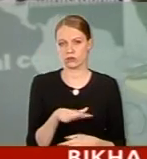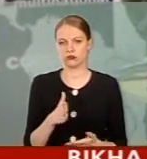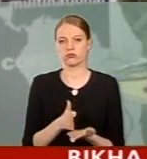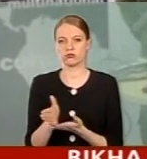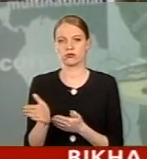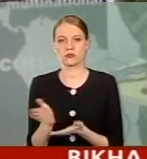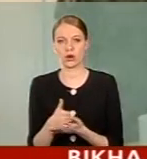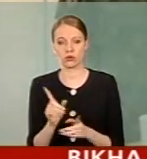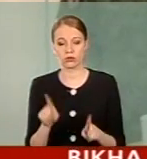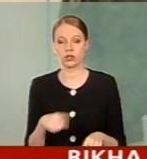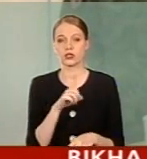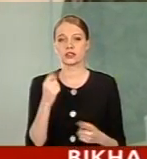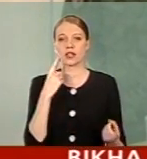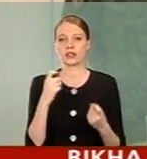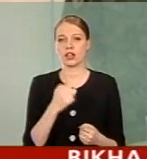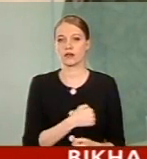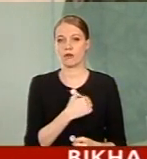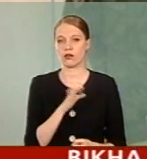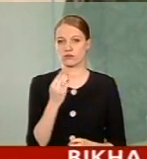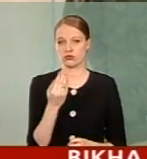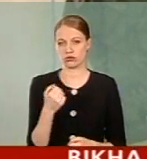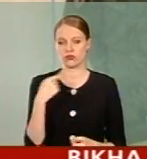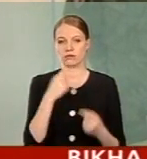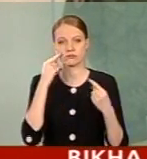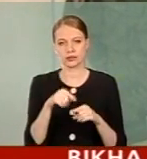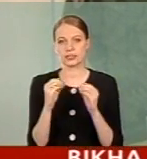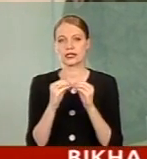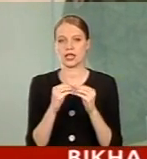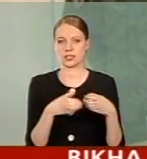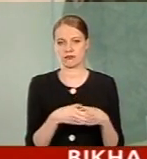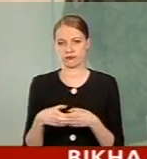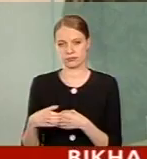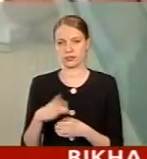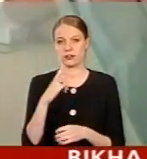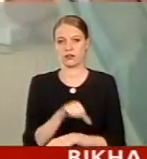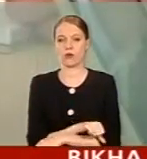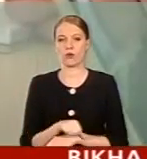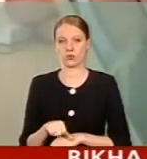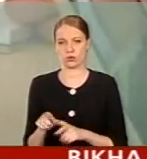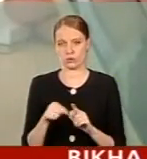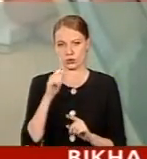Маріуполь. За даними армії США, Росія сконцентрувала 10 батальйонів на кордоні з Україною.